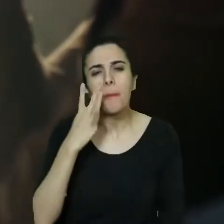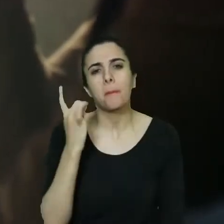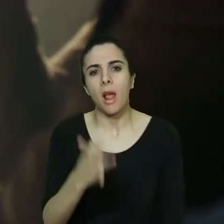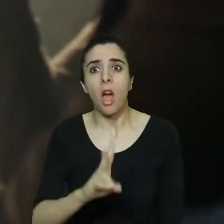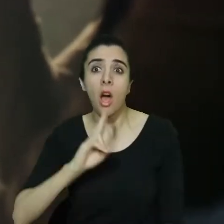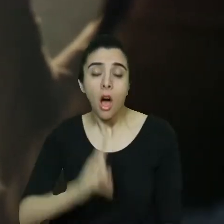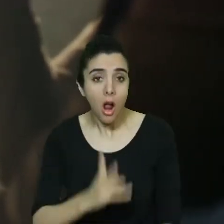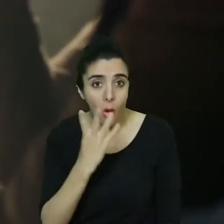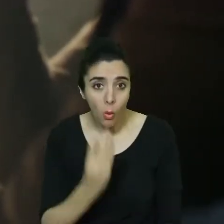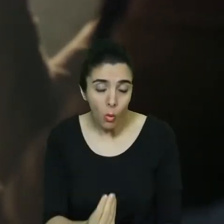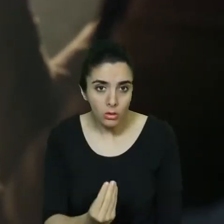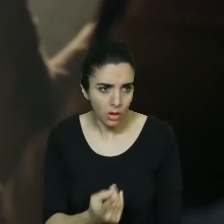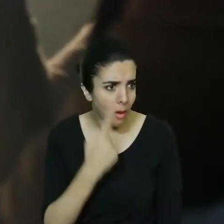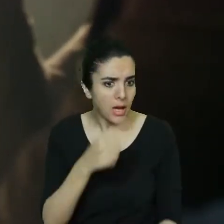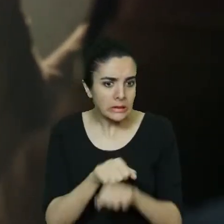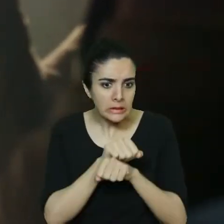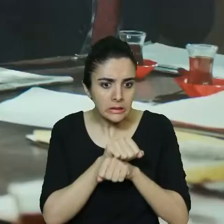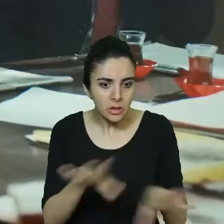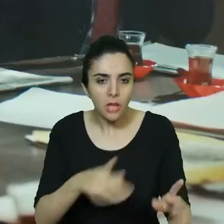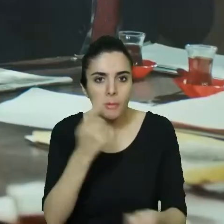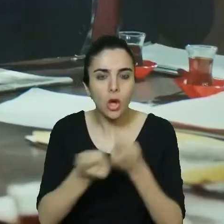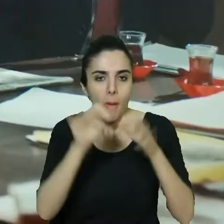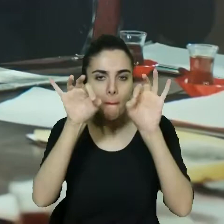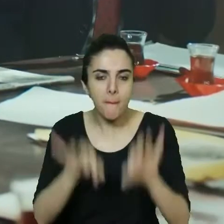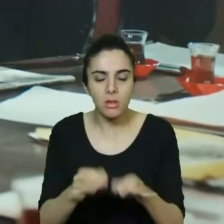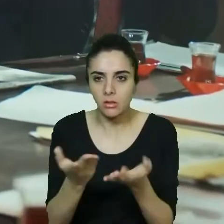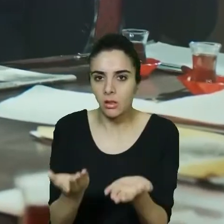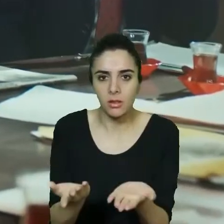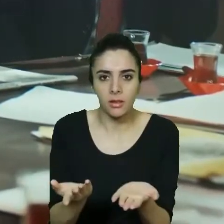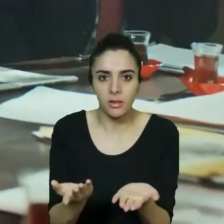Bakın, sistem nasıl da çalıştırmaya başladı çarkları.